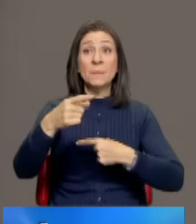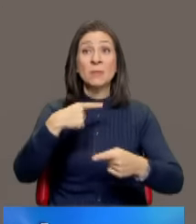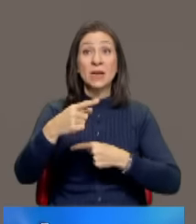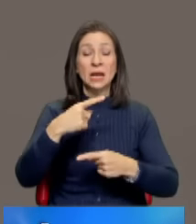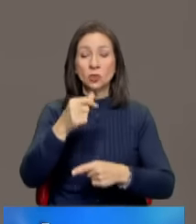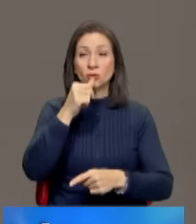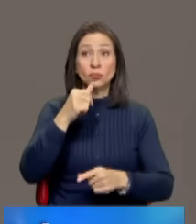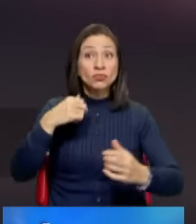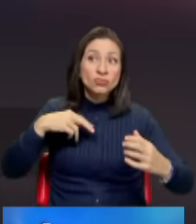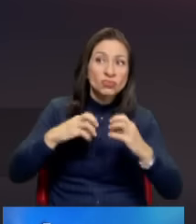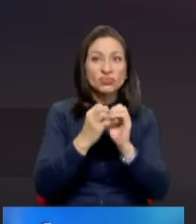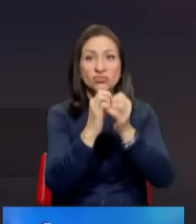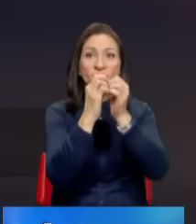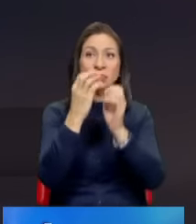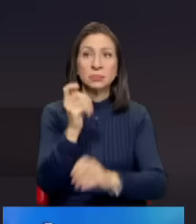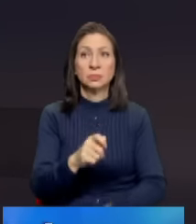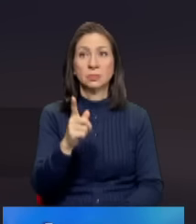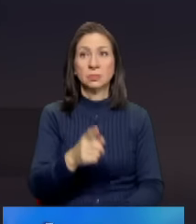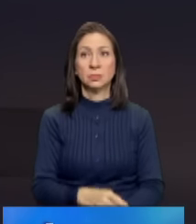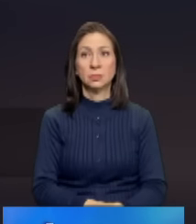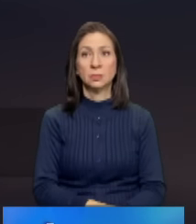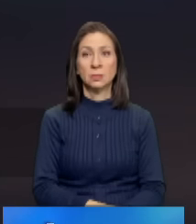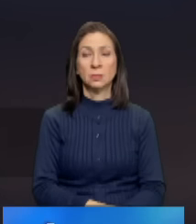birbirlerinin üzerine yürüdü.